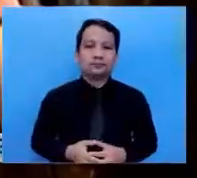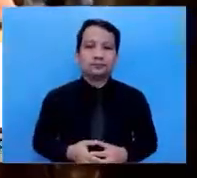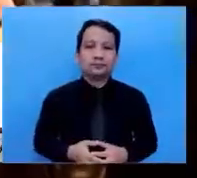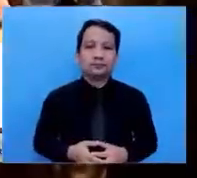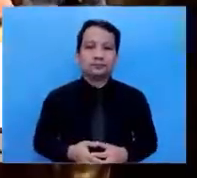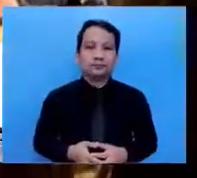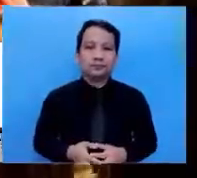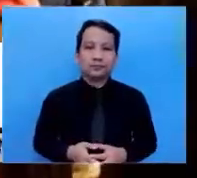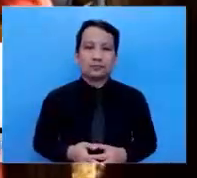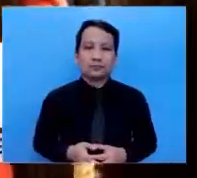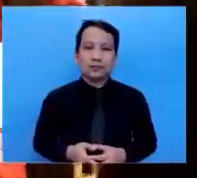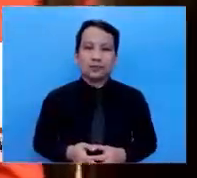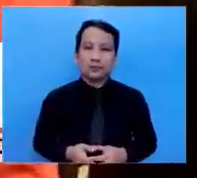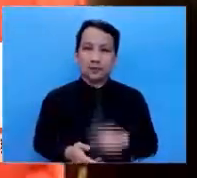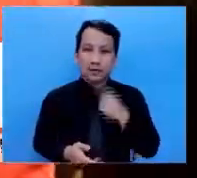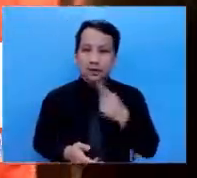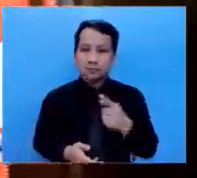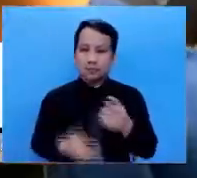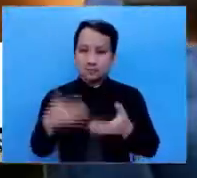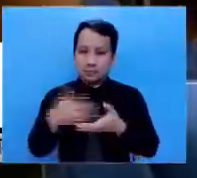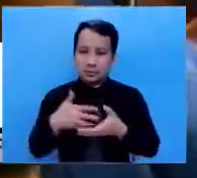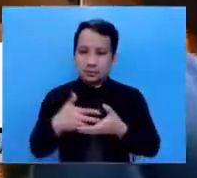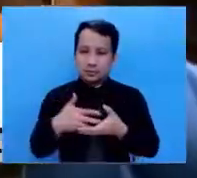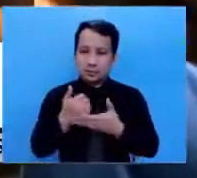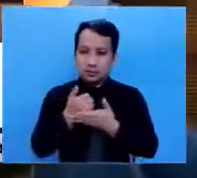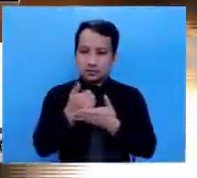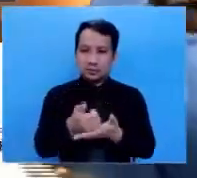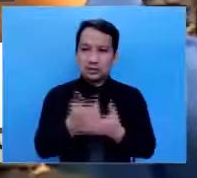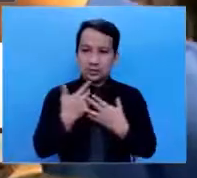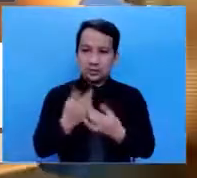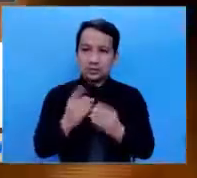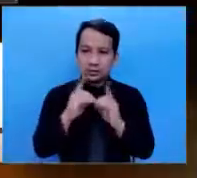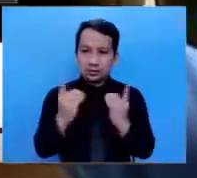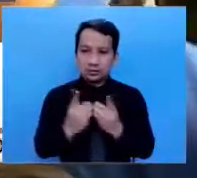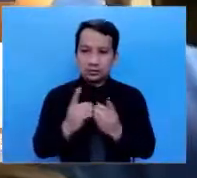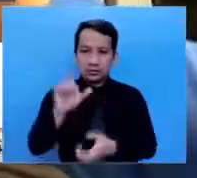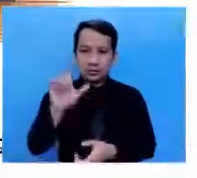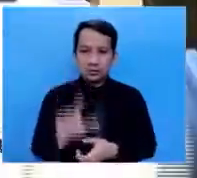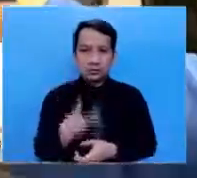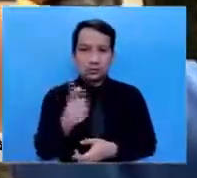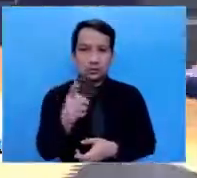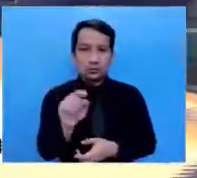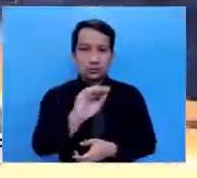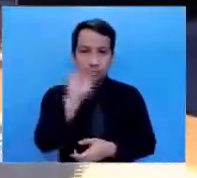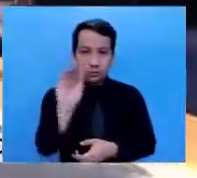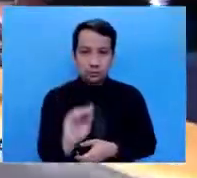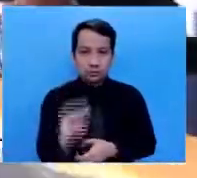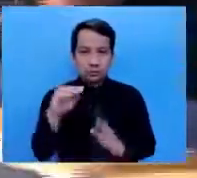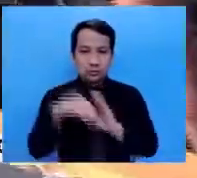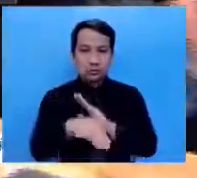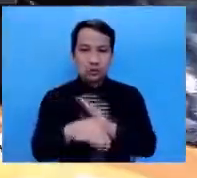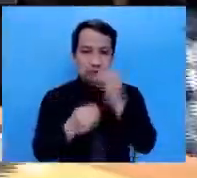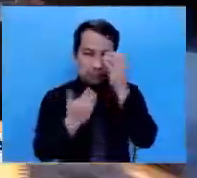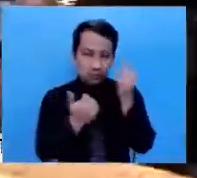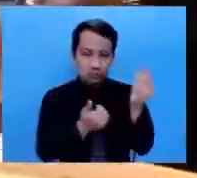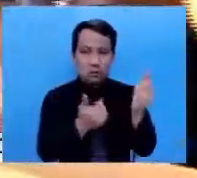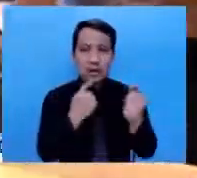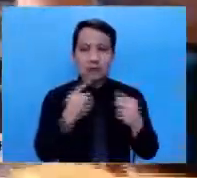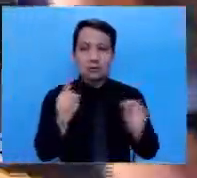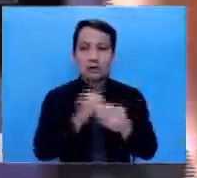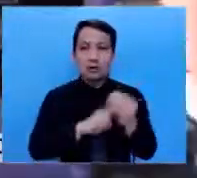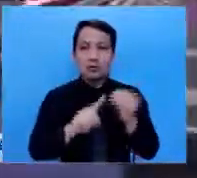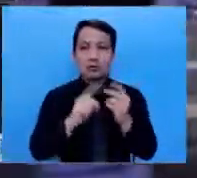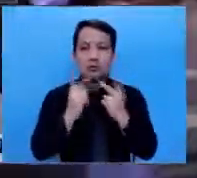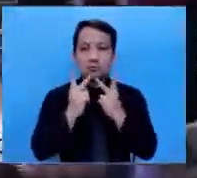Sa pinakahuling pag-aaral ng Health Department, lumabas na bumaba sa 21% ang compliance o pagsunod ng publiko sa minimum public